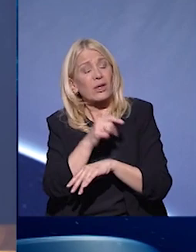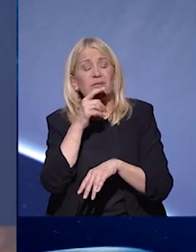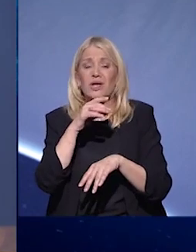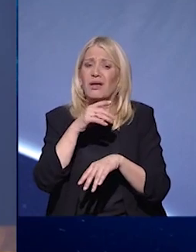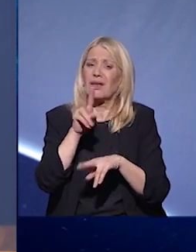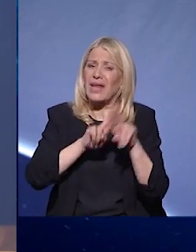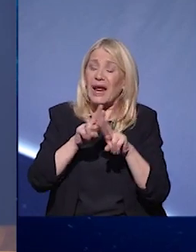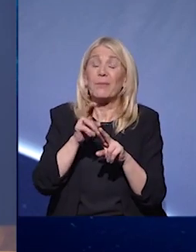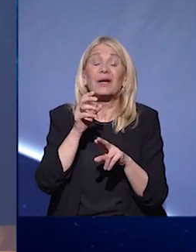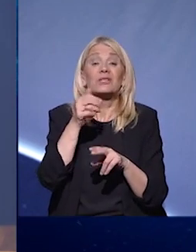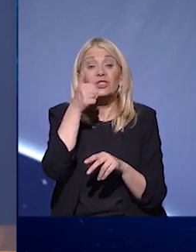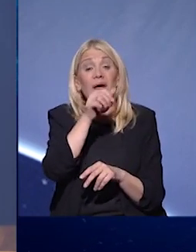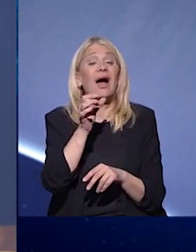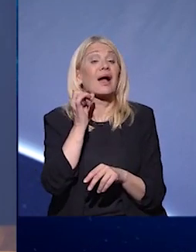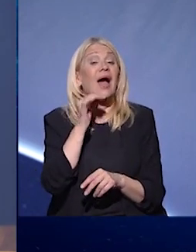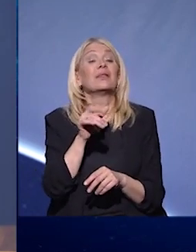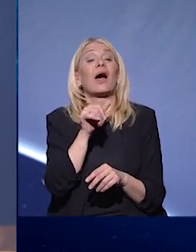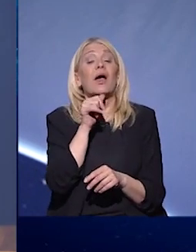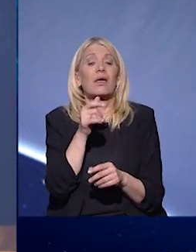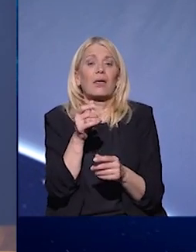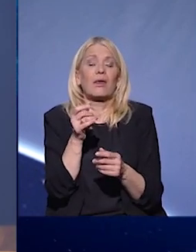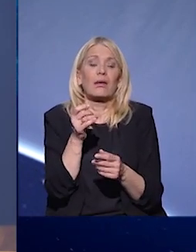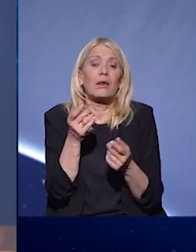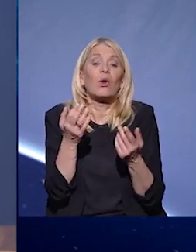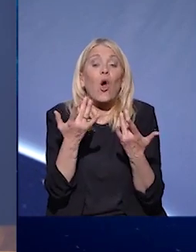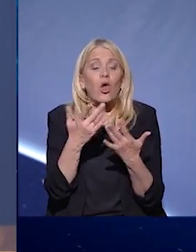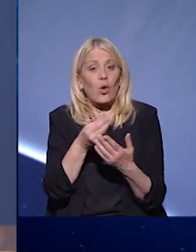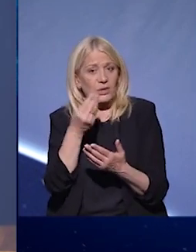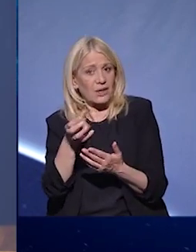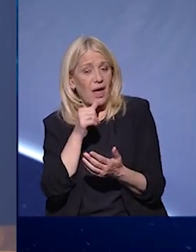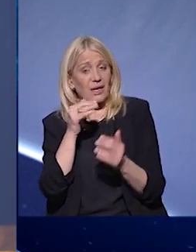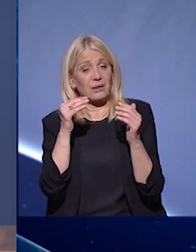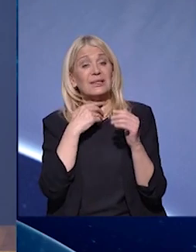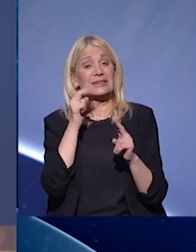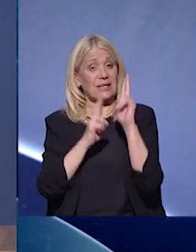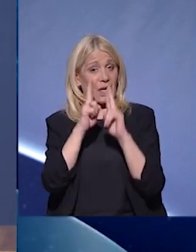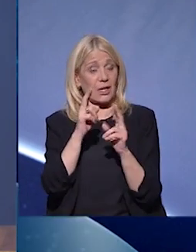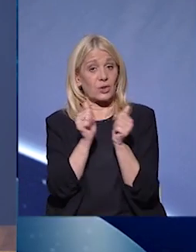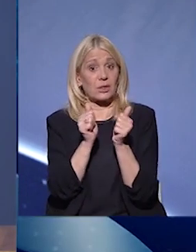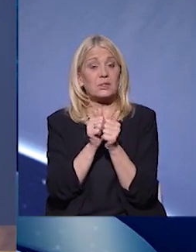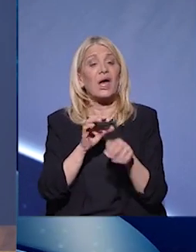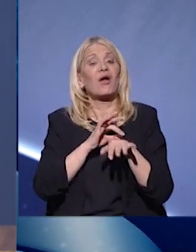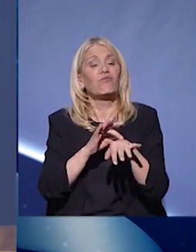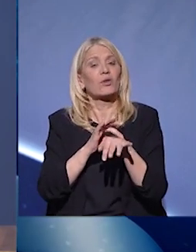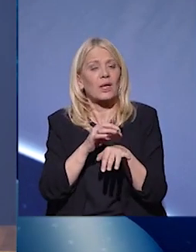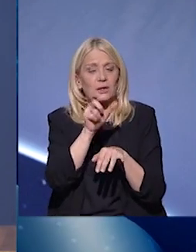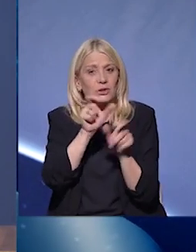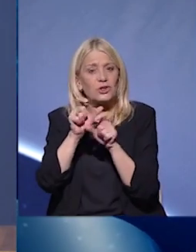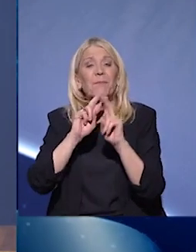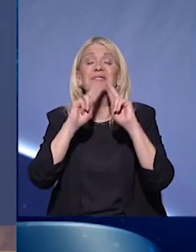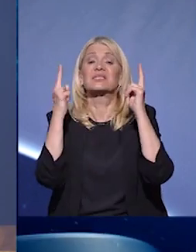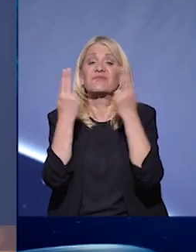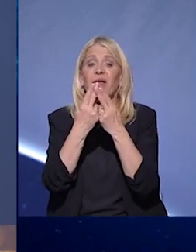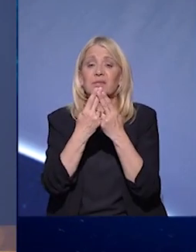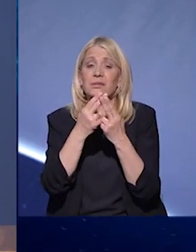šta, kada i kome i u kojoj fazi i u saglasnosti su sa vodećim, znači